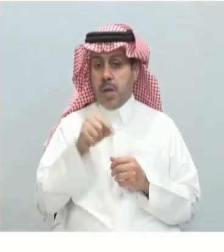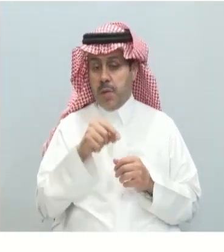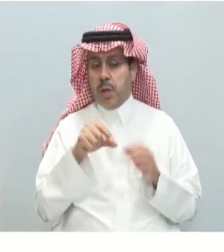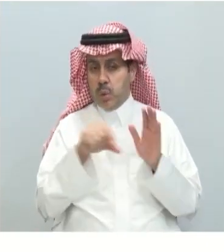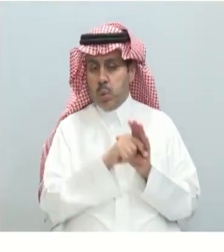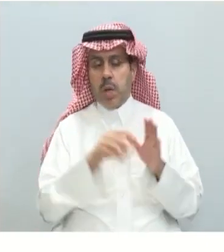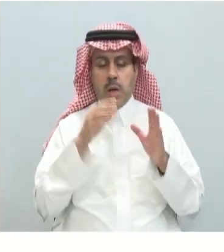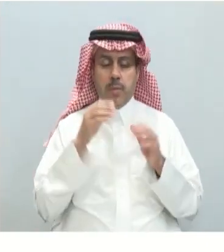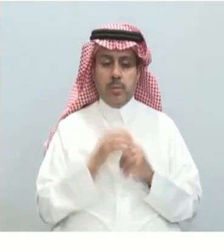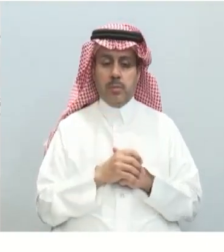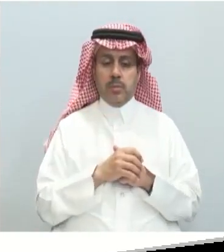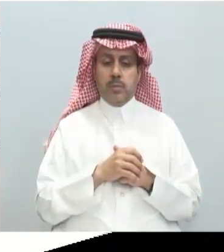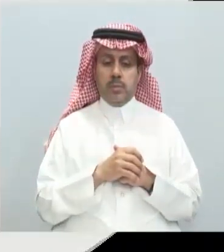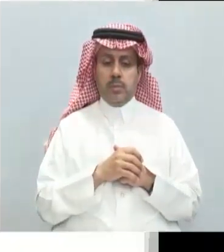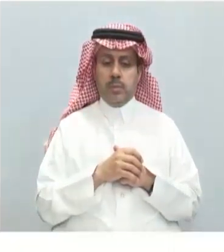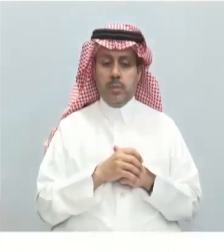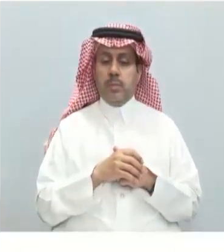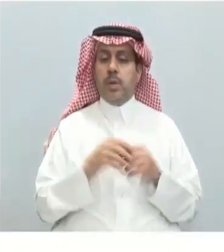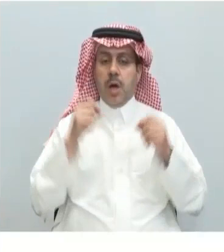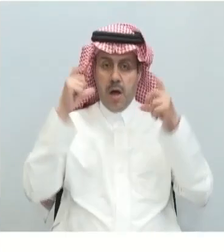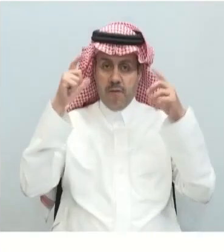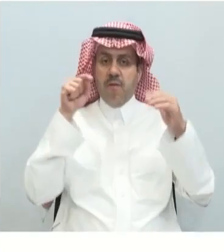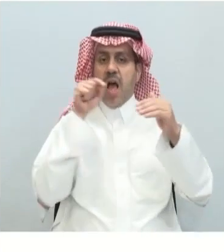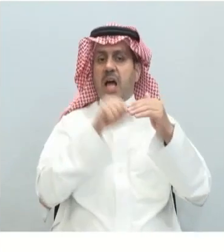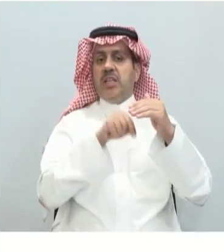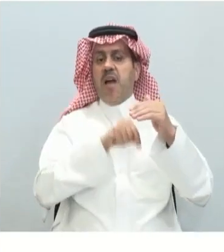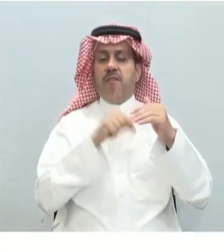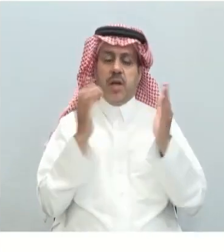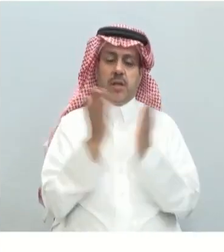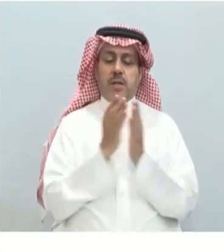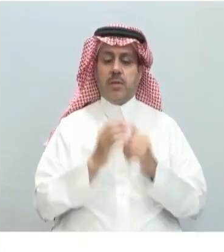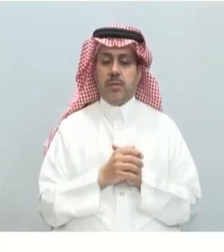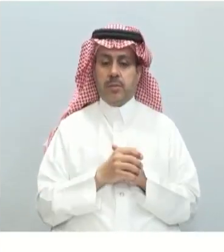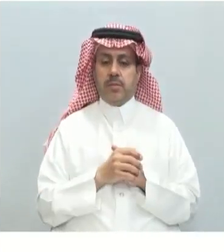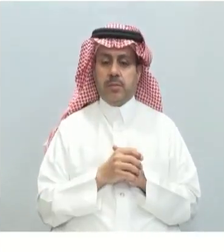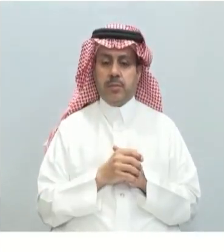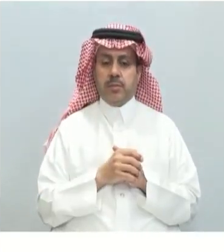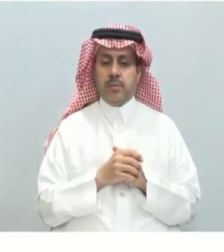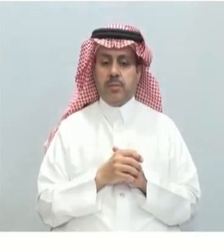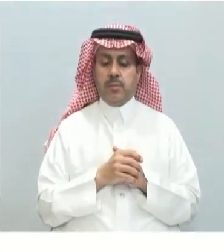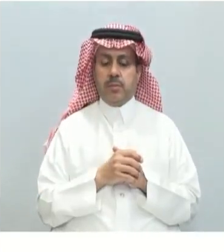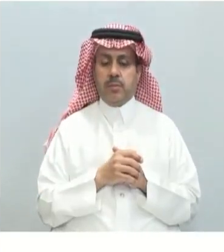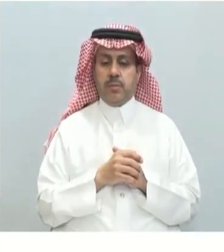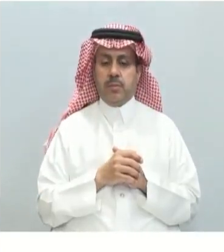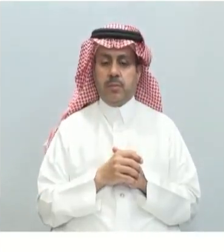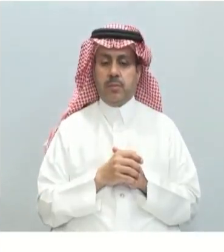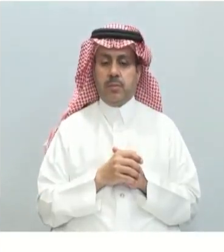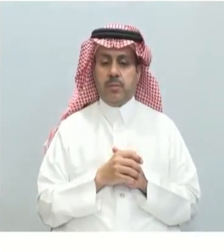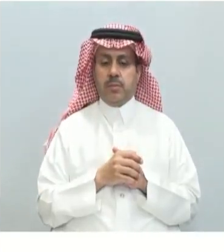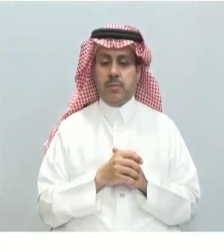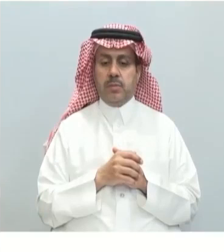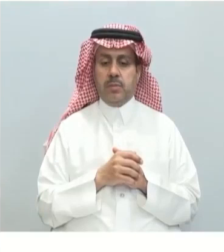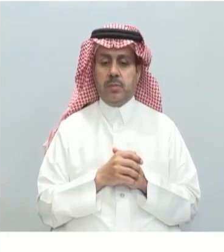السوره المباركه نقف واياكم قبل الدخول في درسنا على ابرز واهم الاهداف المرص